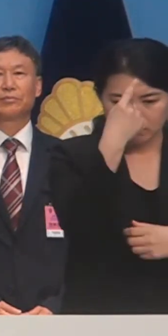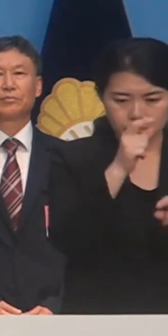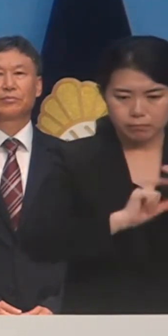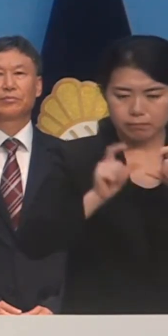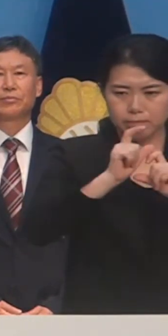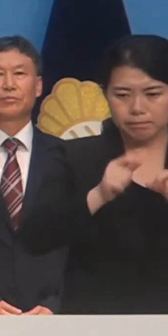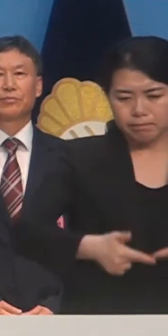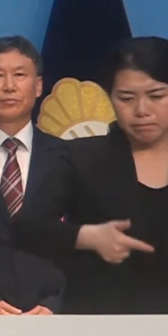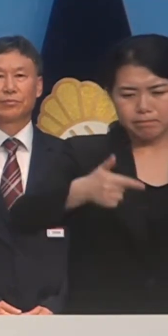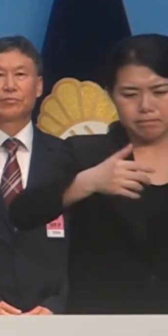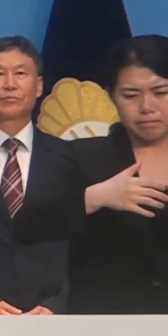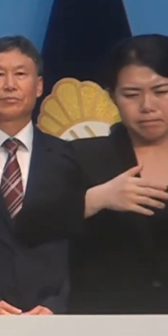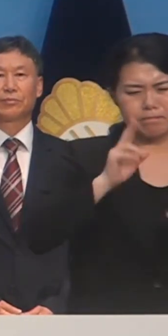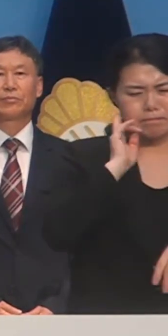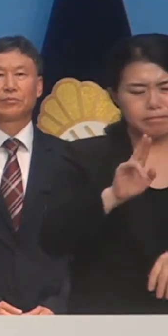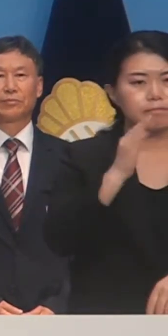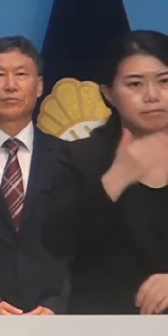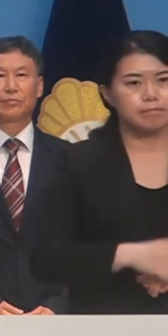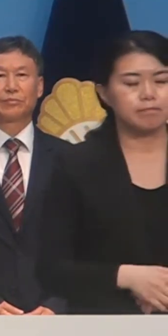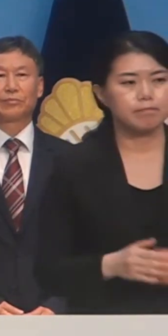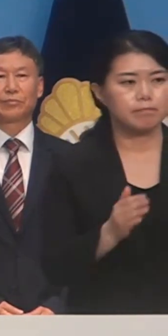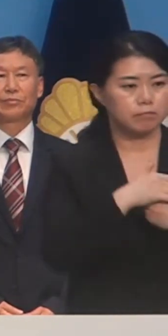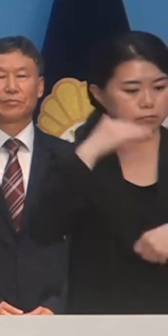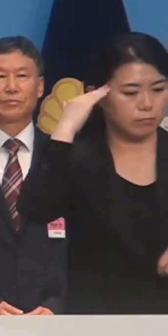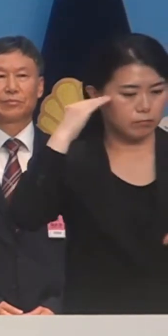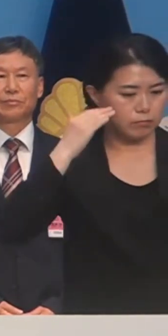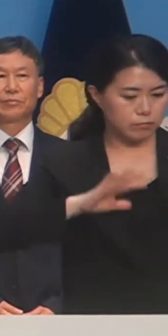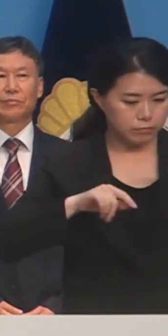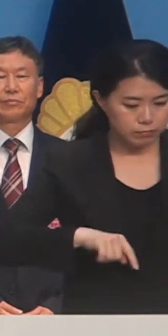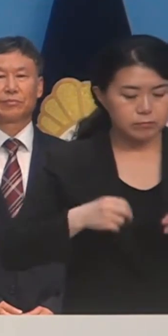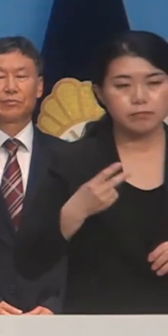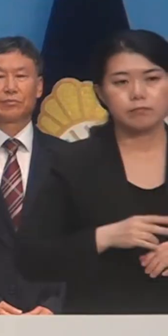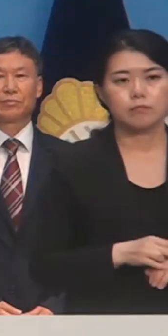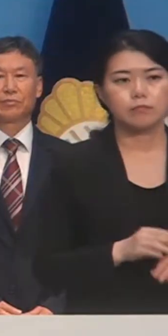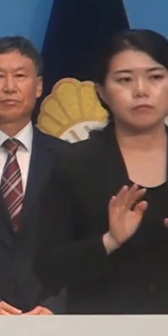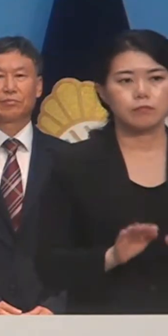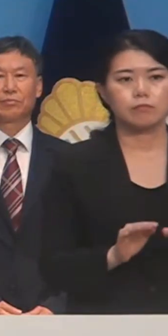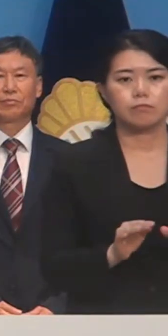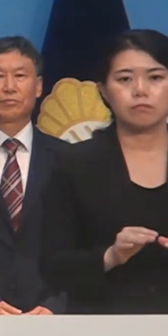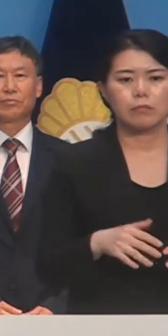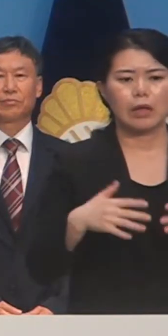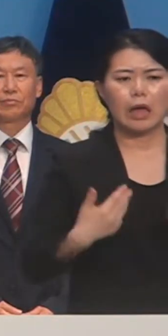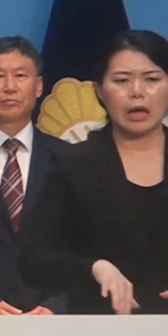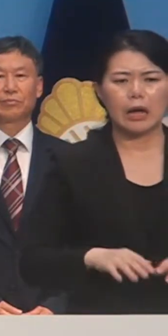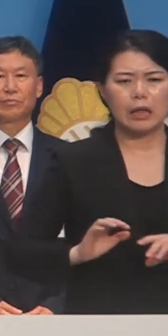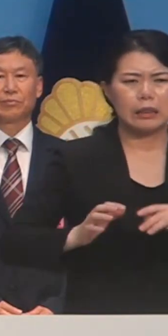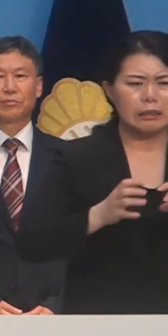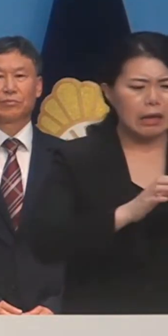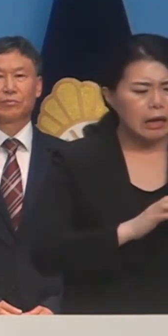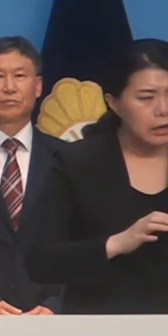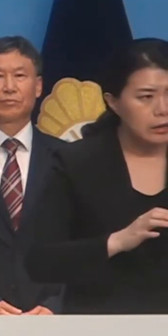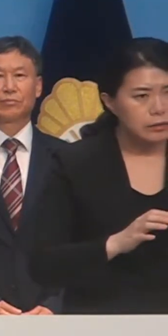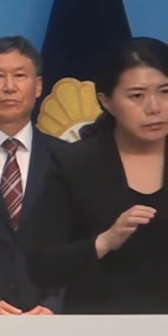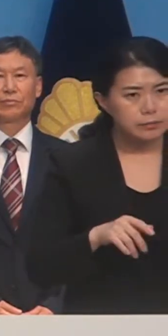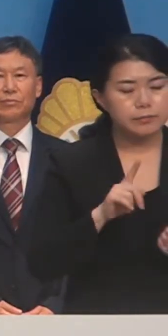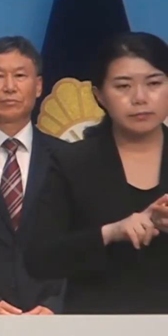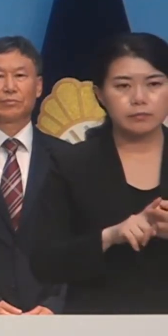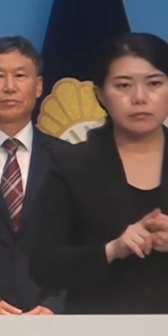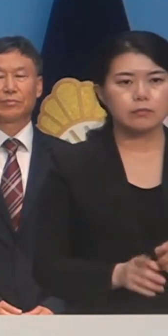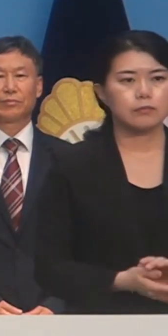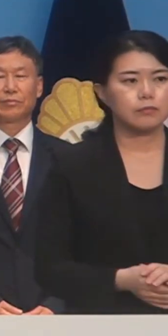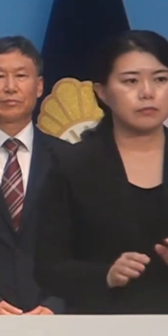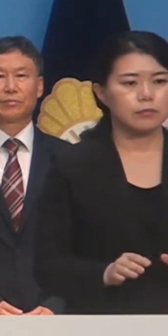더 격화되는 추세에 따라 대한민국을 포함한 비교적 약한 고리의 국가들을